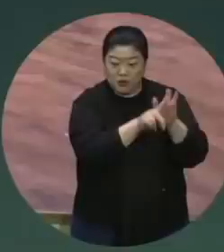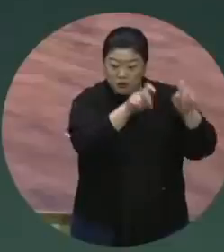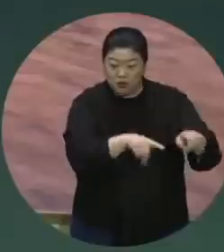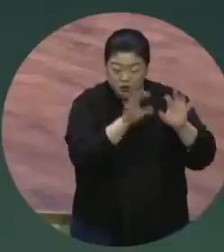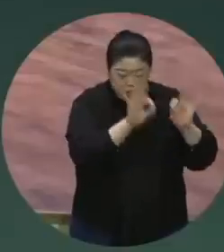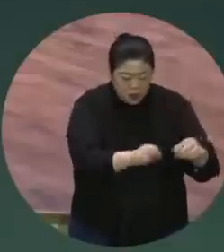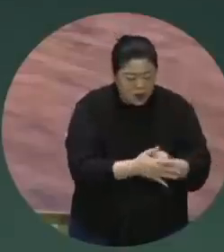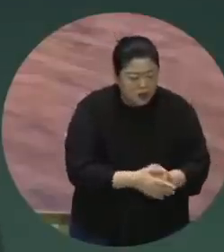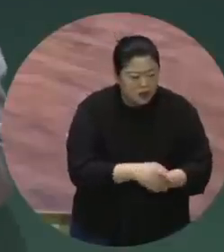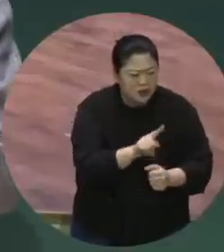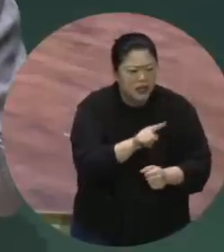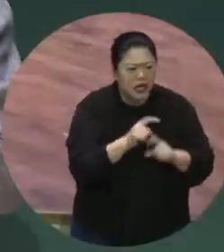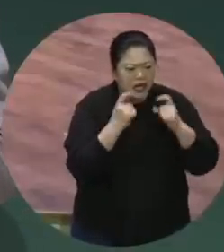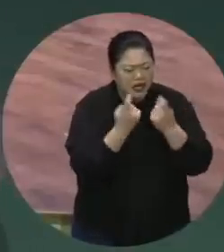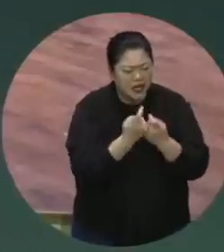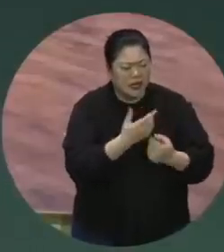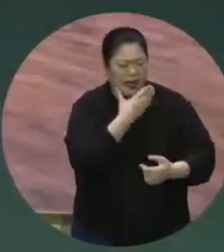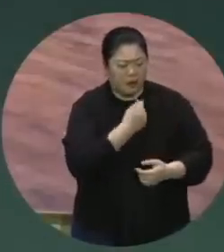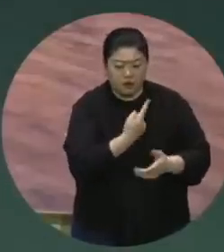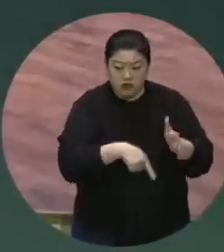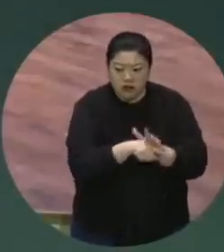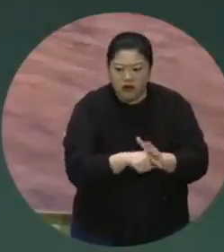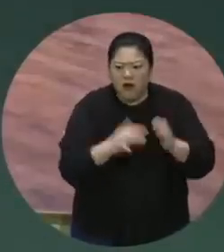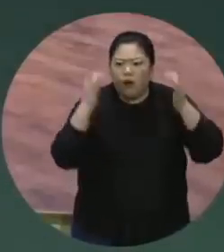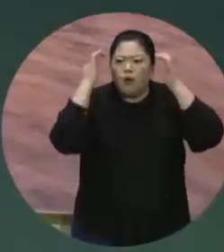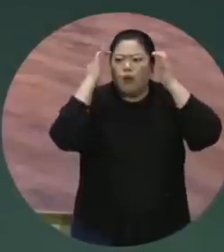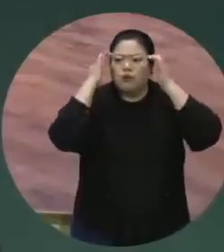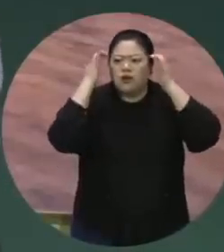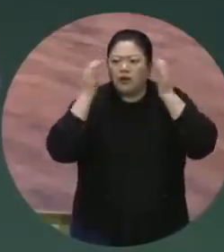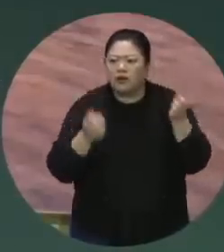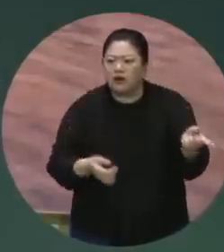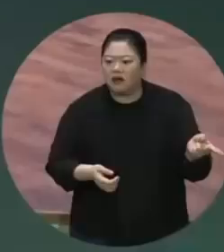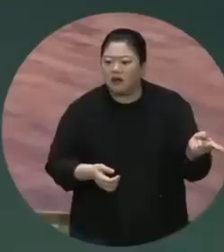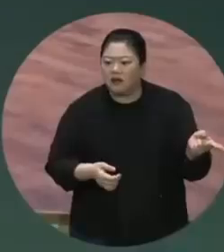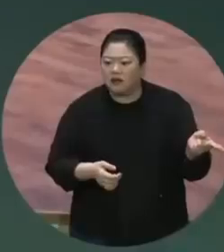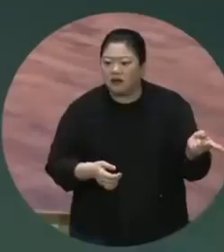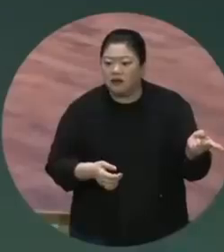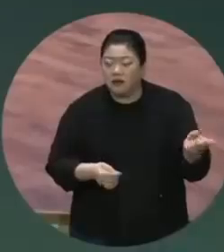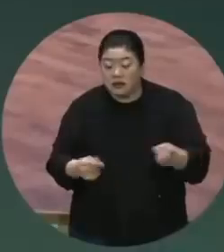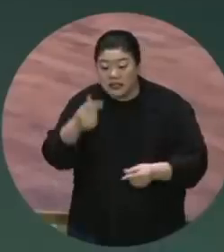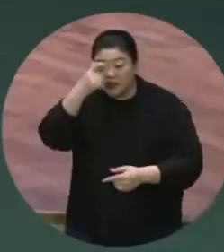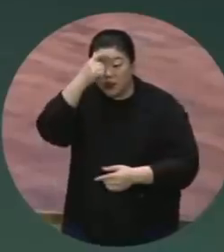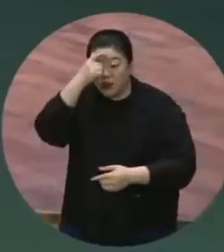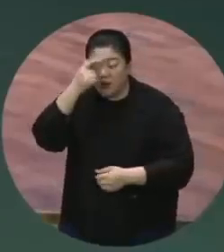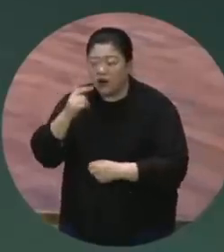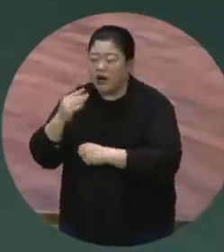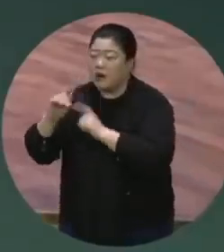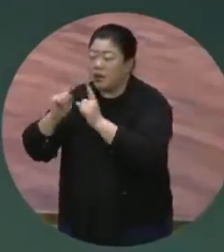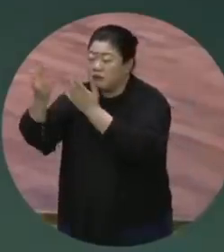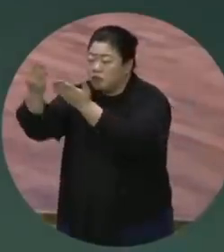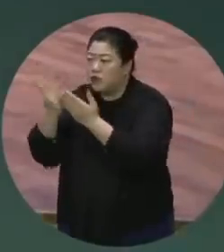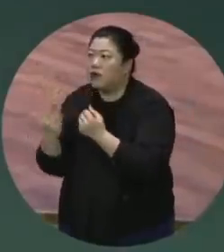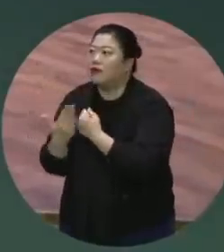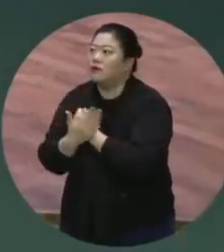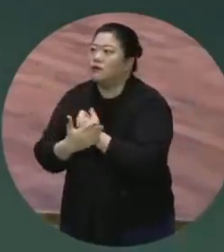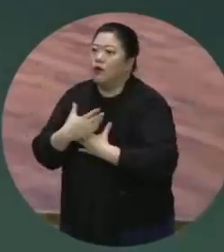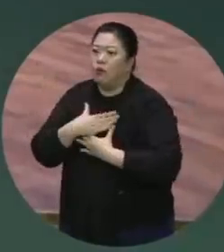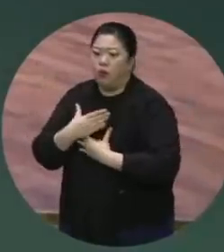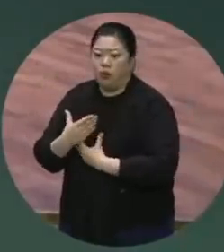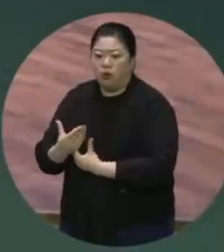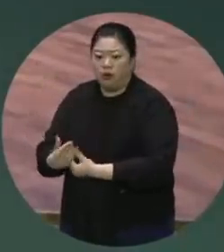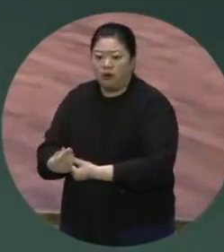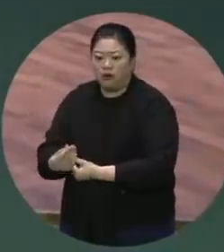상관없지만 구원받은 하나님의 자녀에게는 모든 것이 선을 이루시는 로마서